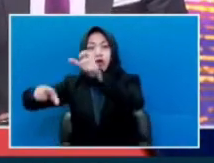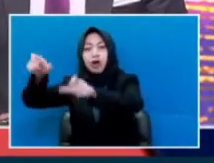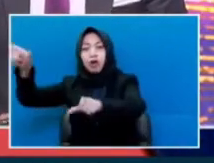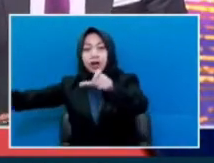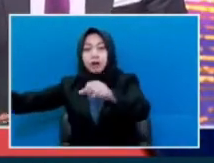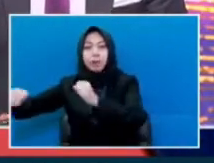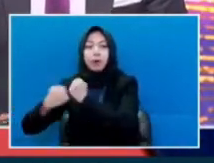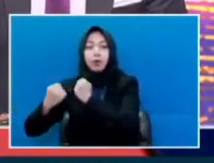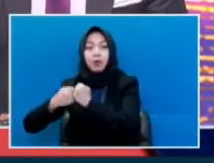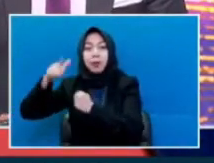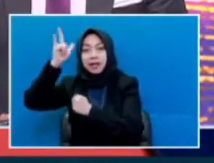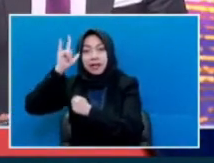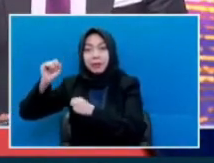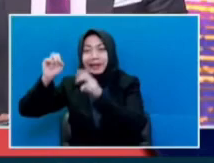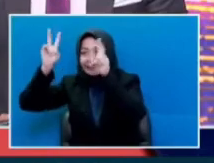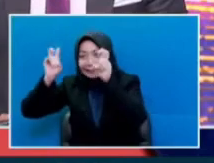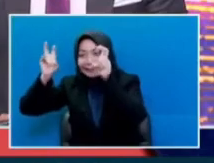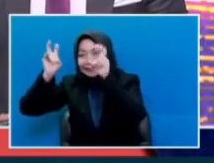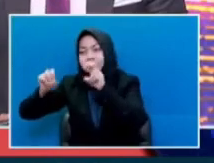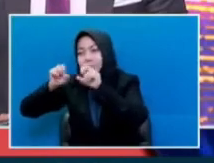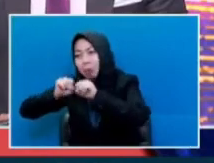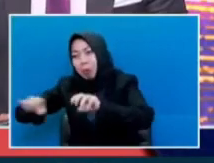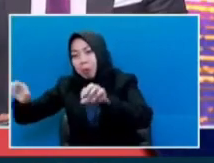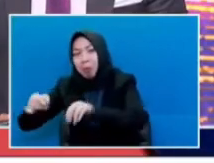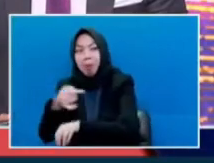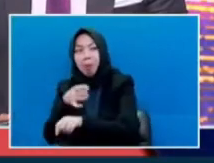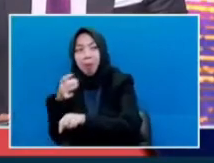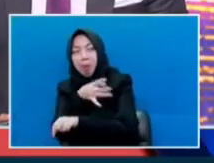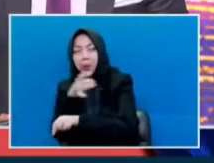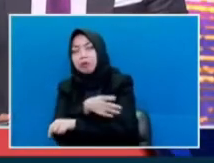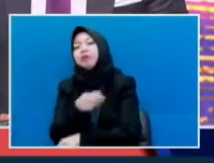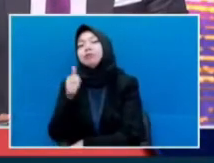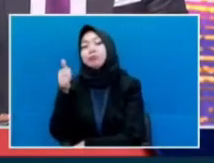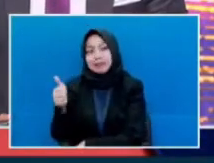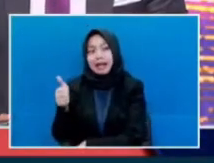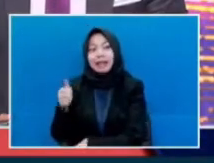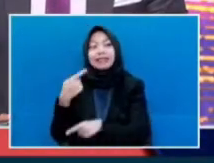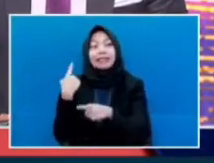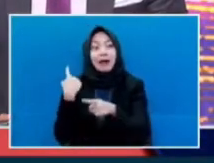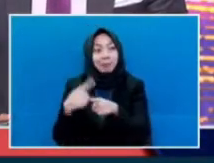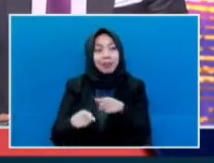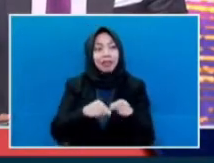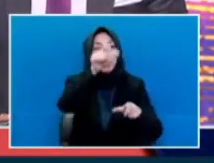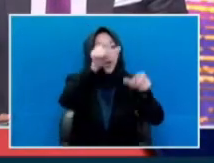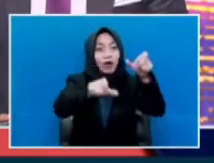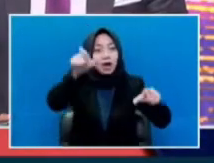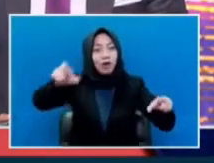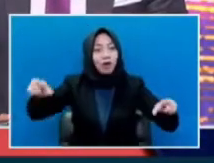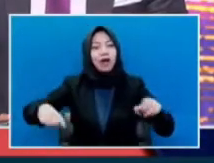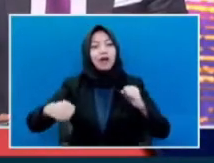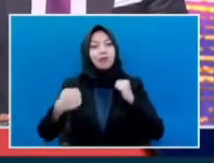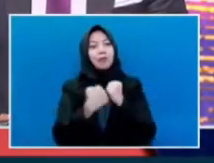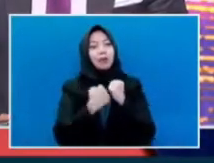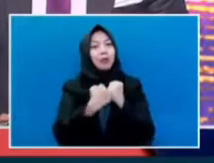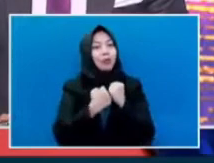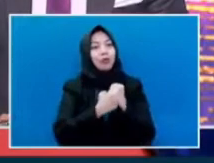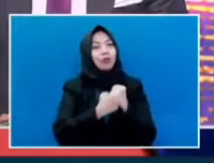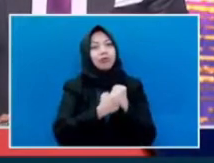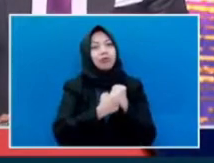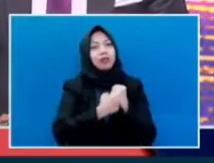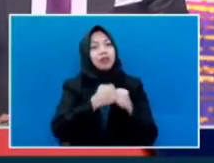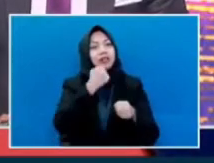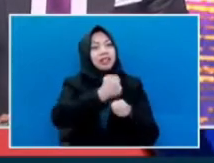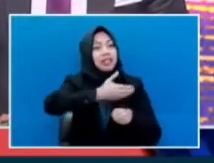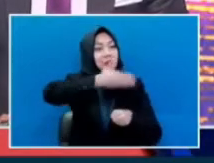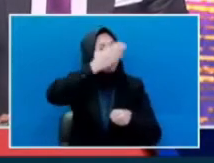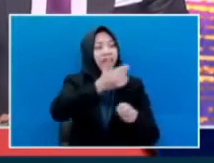Mas tapi kalau itu apakah berpengaruh untuk mengambil pendukungnya Gibran tentu saja hal itu